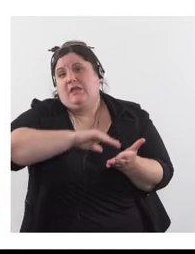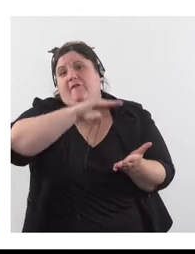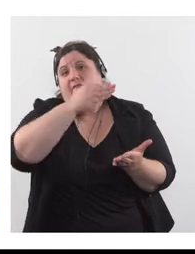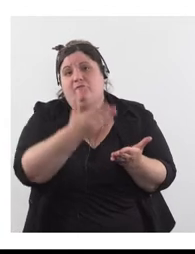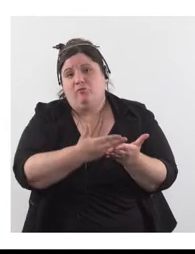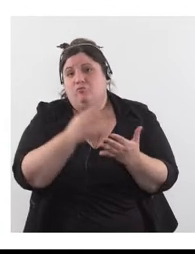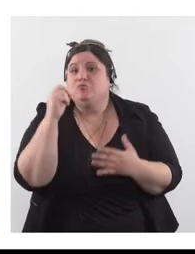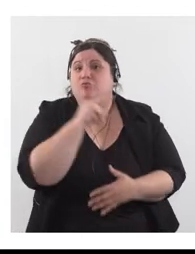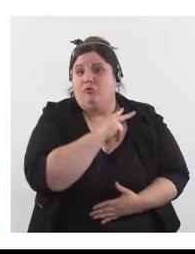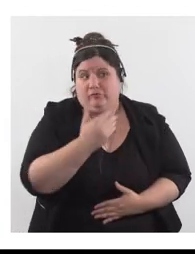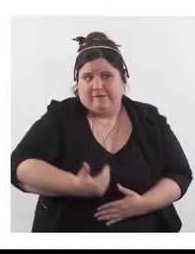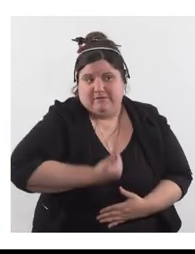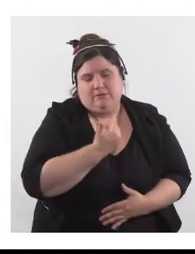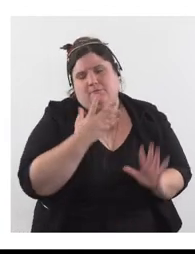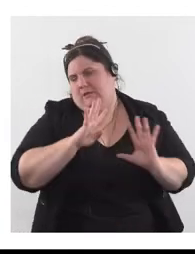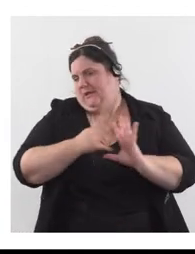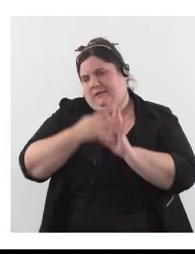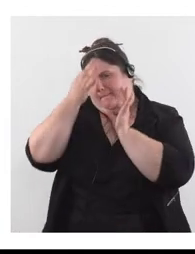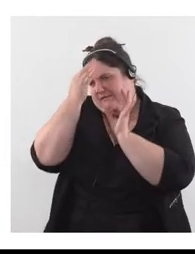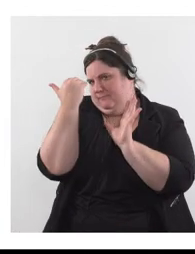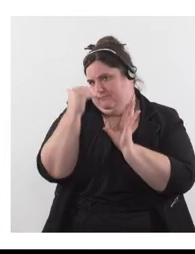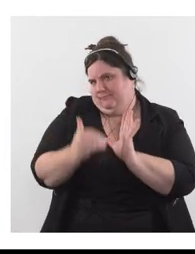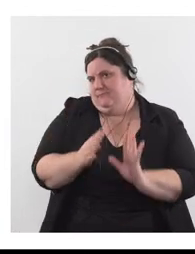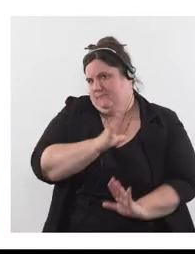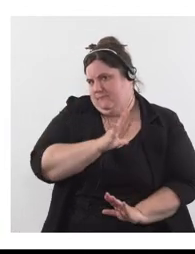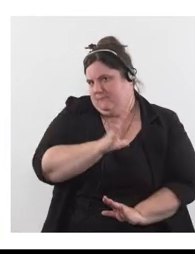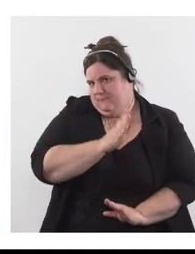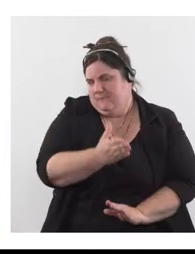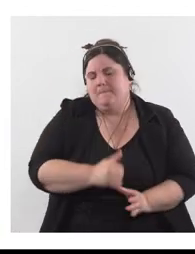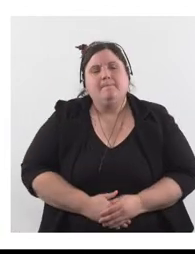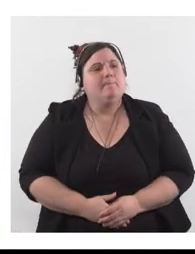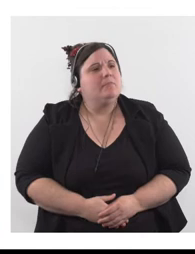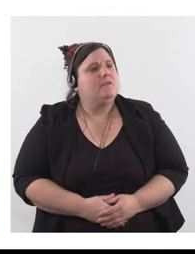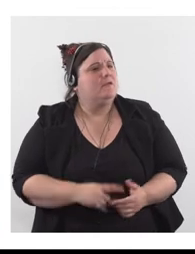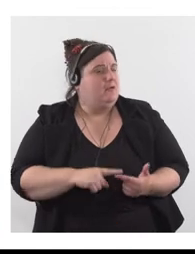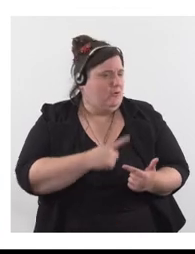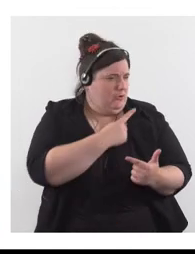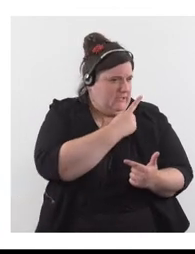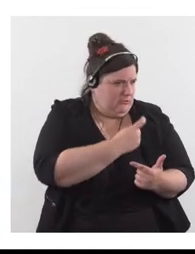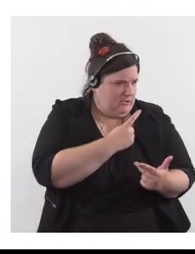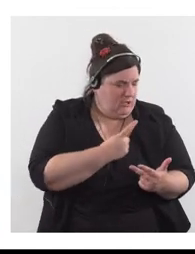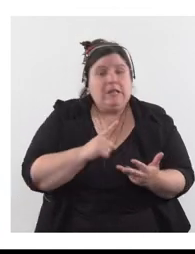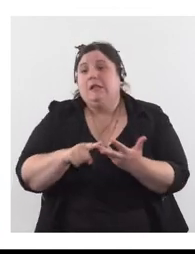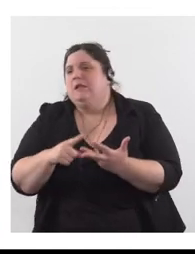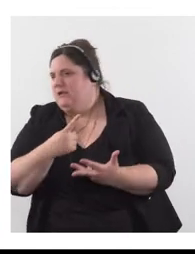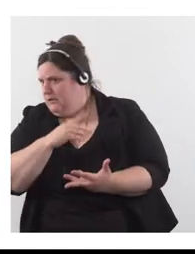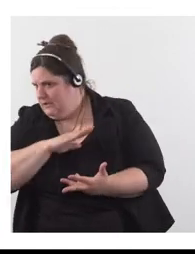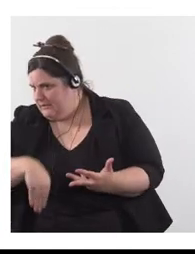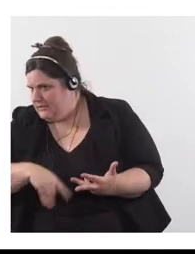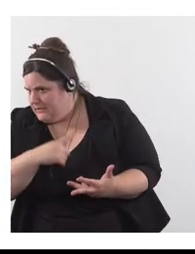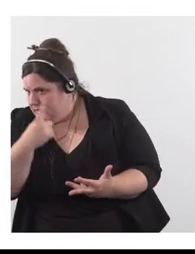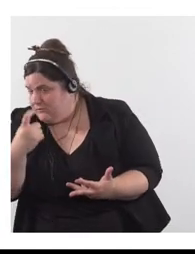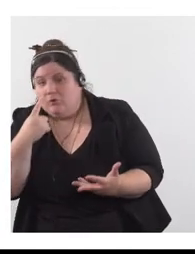je réponds à votre question, quand il y a des réglementations qui sont problématiques et qui sont discriminatoires, ça ouvre aussi, ça c'est le débat qu'on a eu en novembre